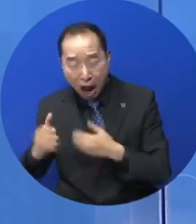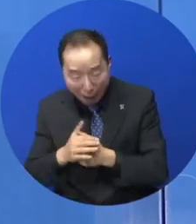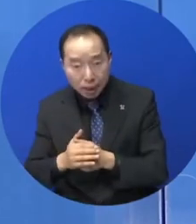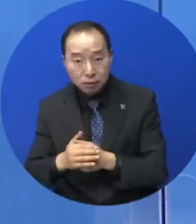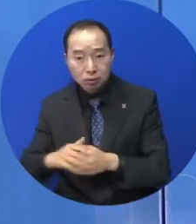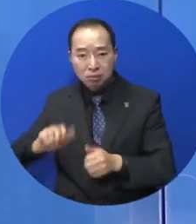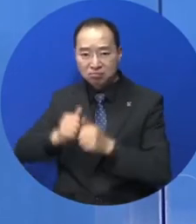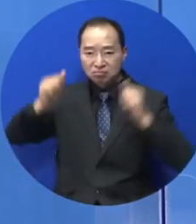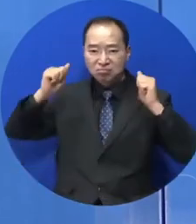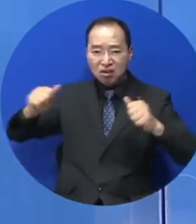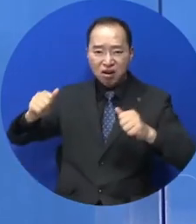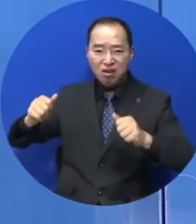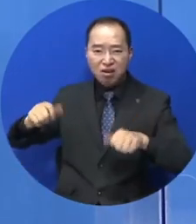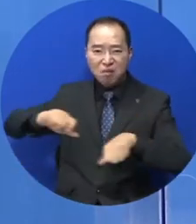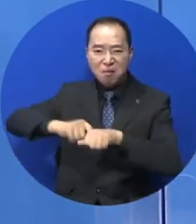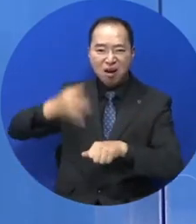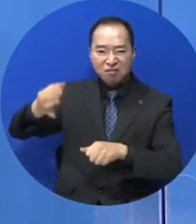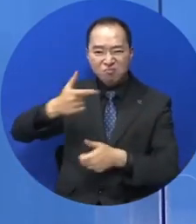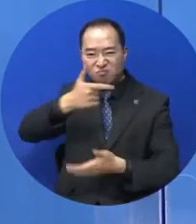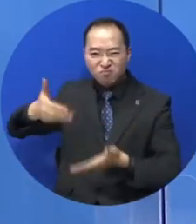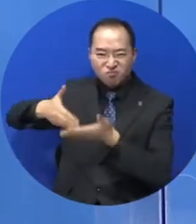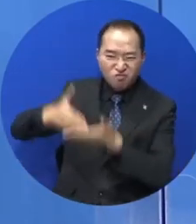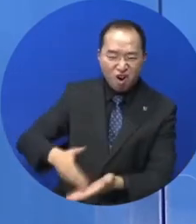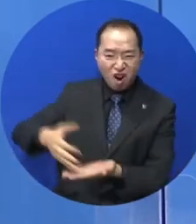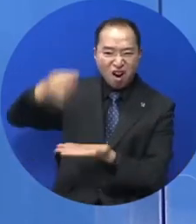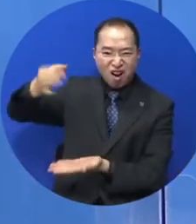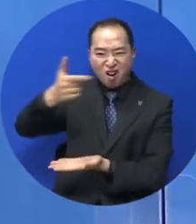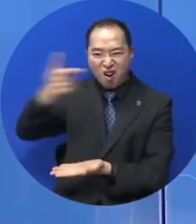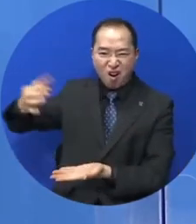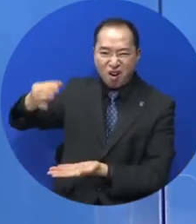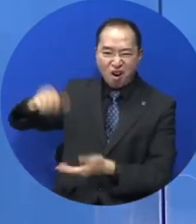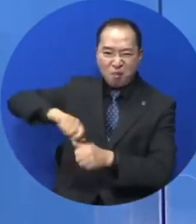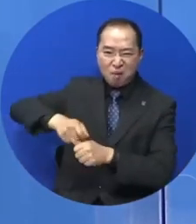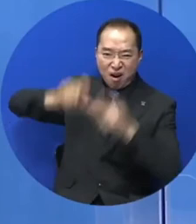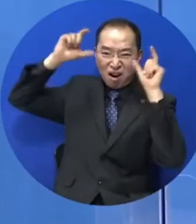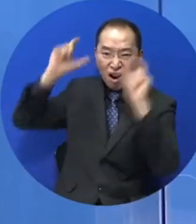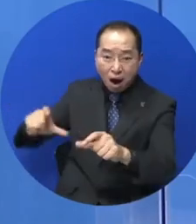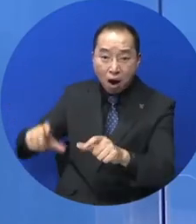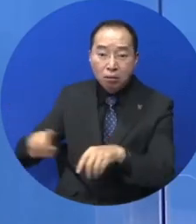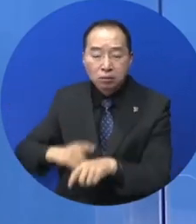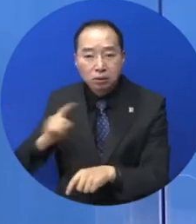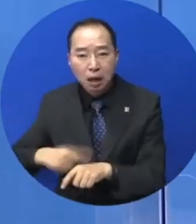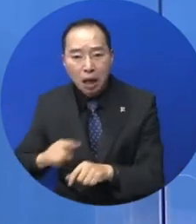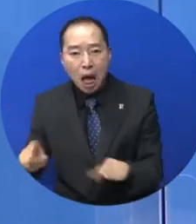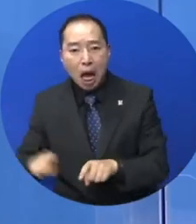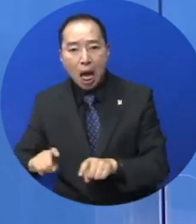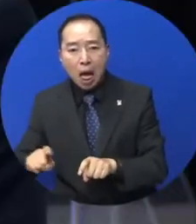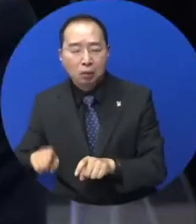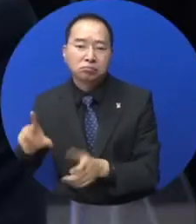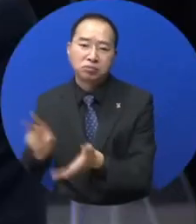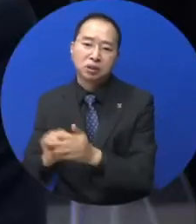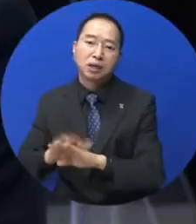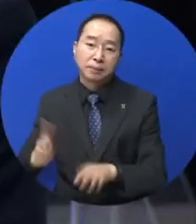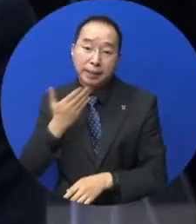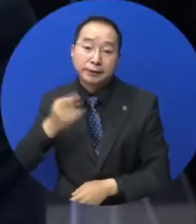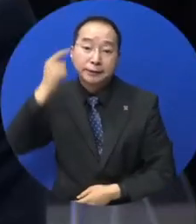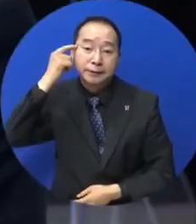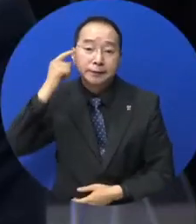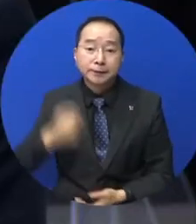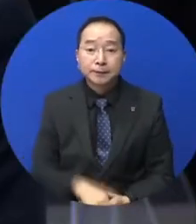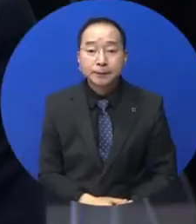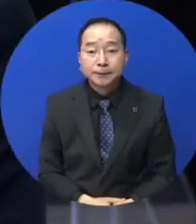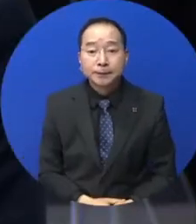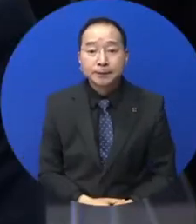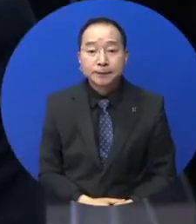회복할 수 없는 피해를 입는다라고 하는 사회적 룰을 만들었을 때 이런 반역사적 범죄들이 극복될 수 있다. 저는 그렇게 생각을